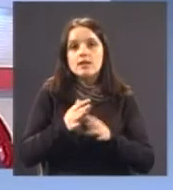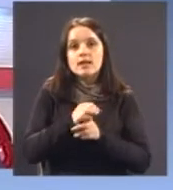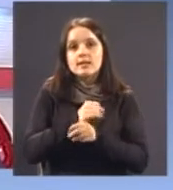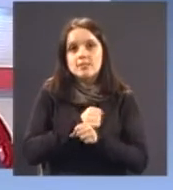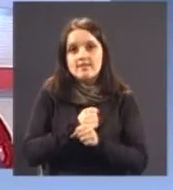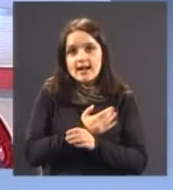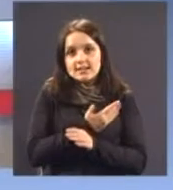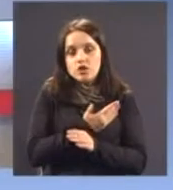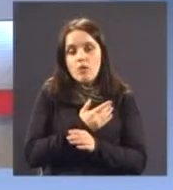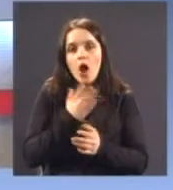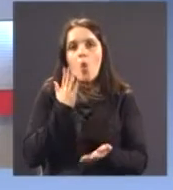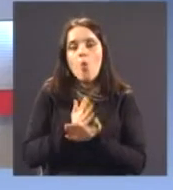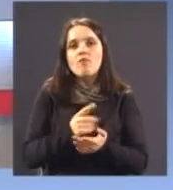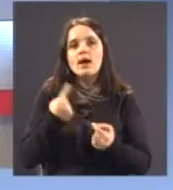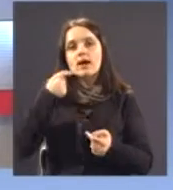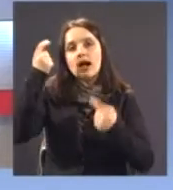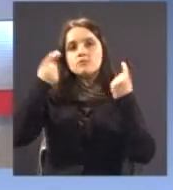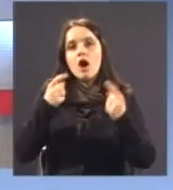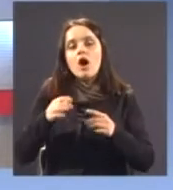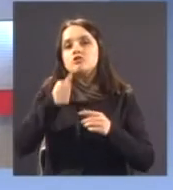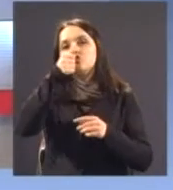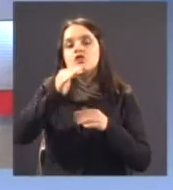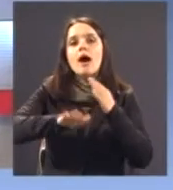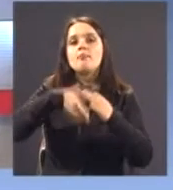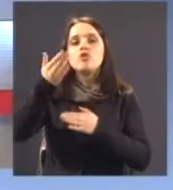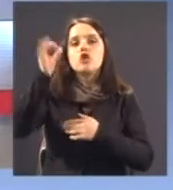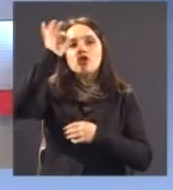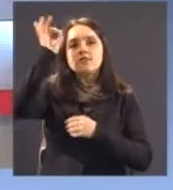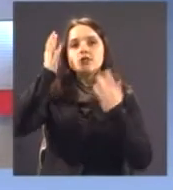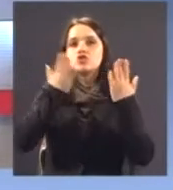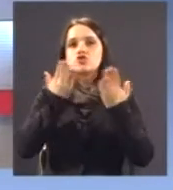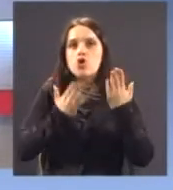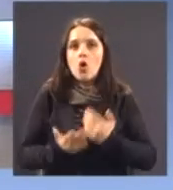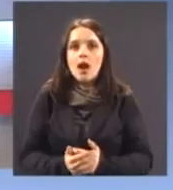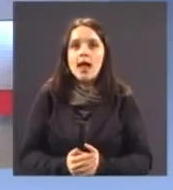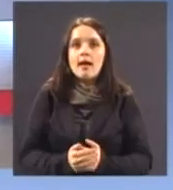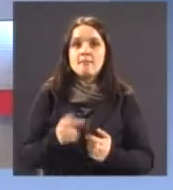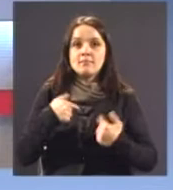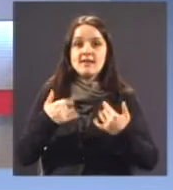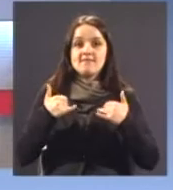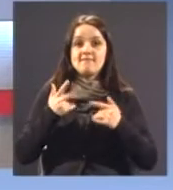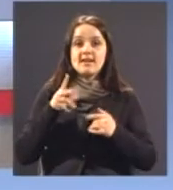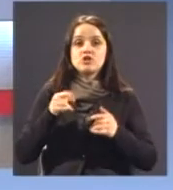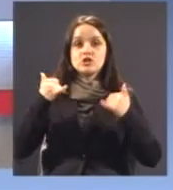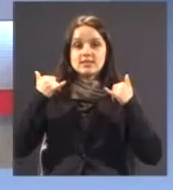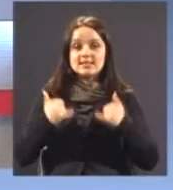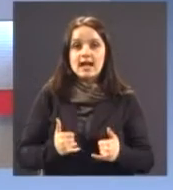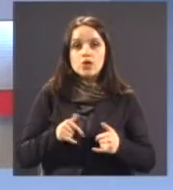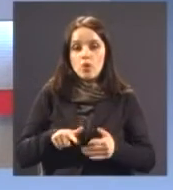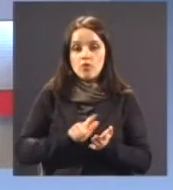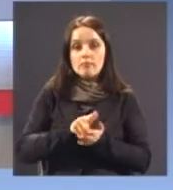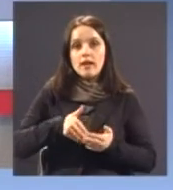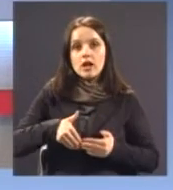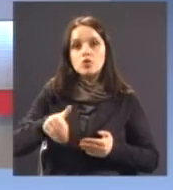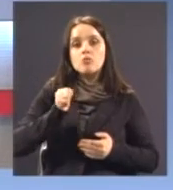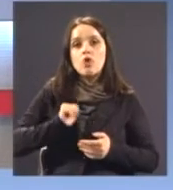se razmišljamo šta nakon osnovne škole. Znači mi onda već sad u ovom nekom periodu moramo da